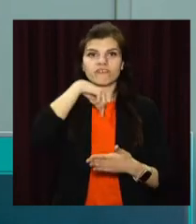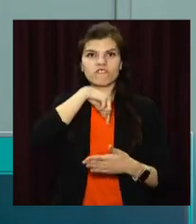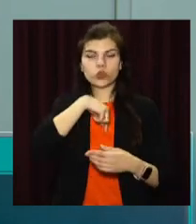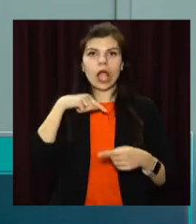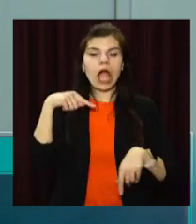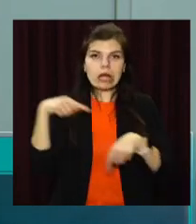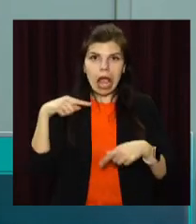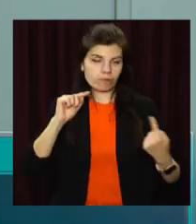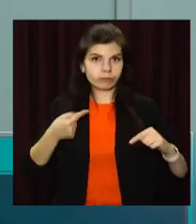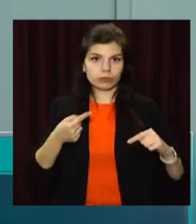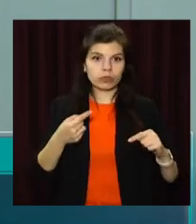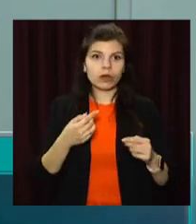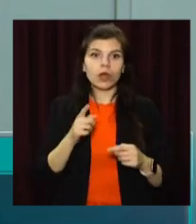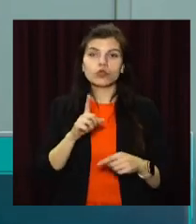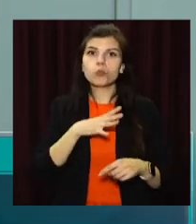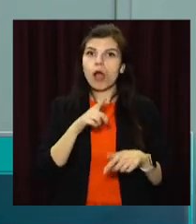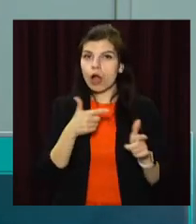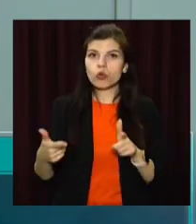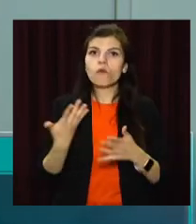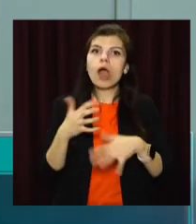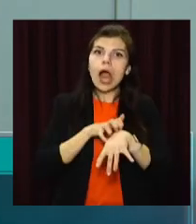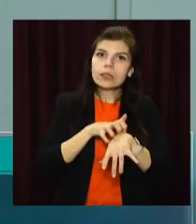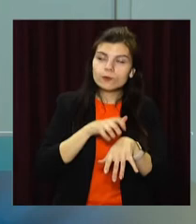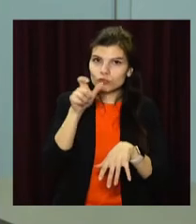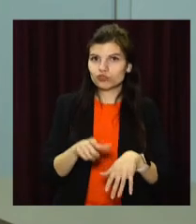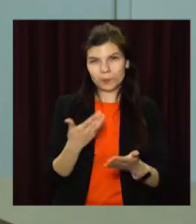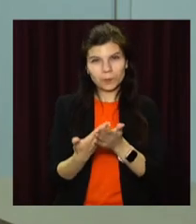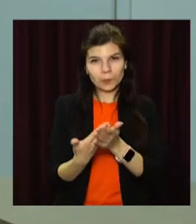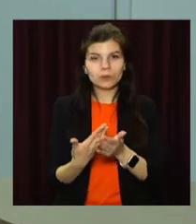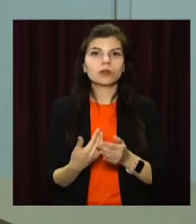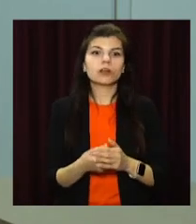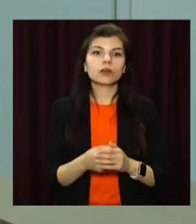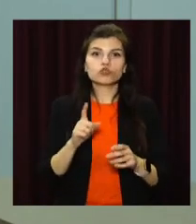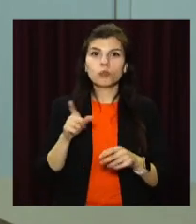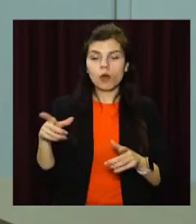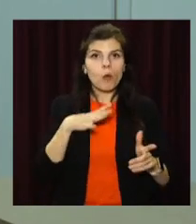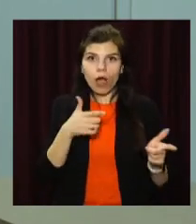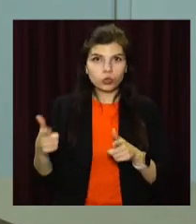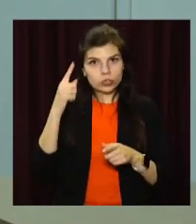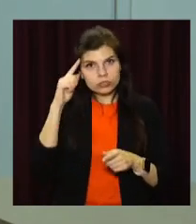Щоб лікар чи медсестра була готова провести